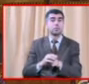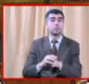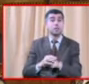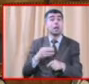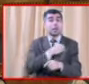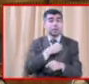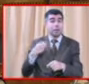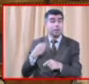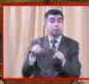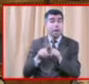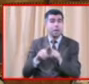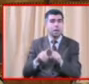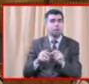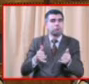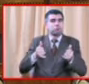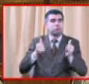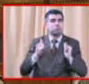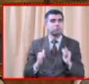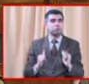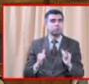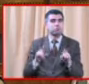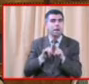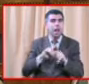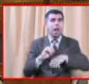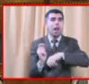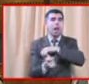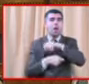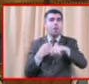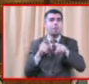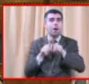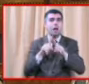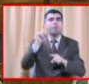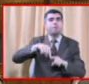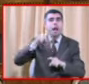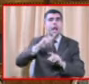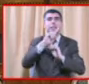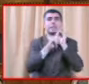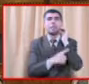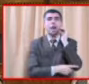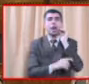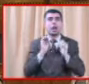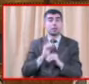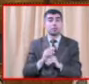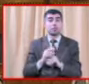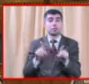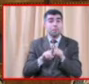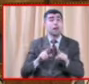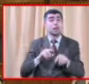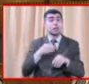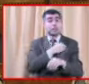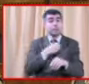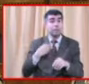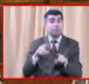اطباء اللي مريحين في القرى كيخدم يوم في الاسبوع، وكاين اطباء اللي في